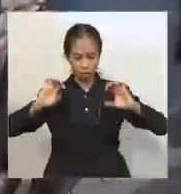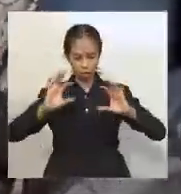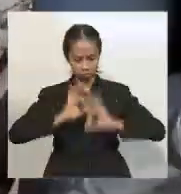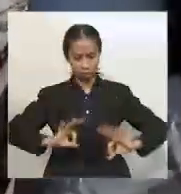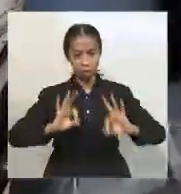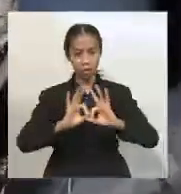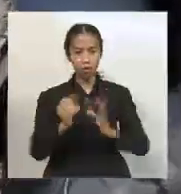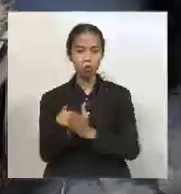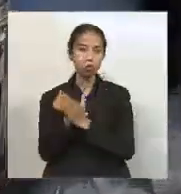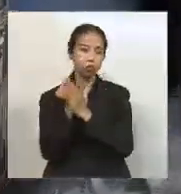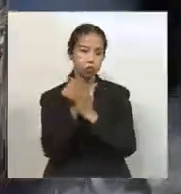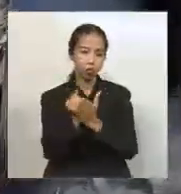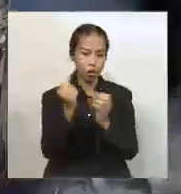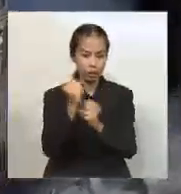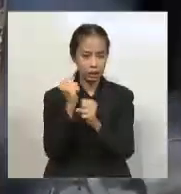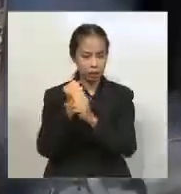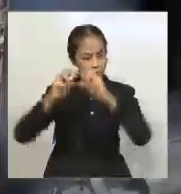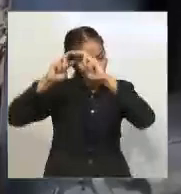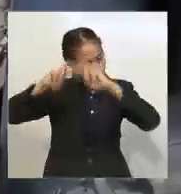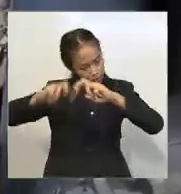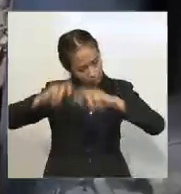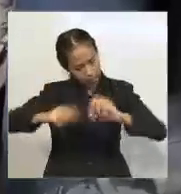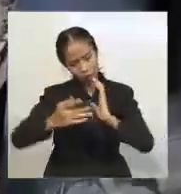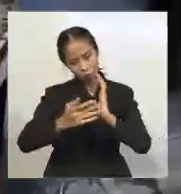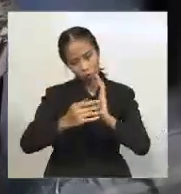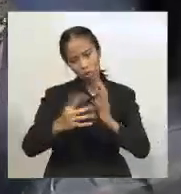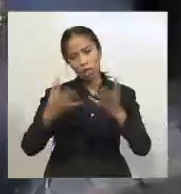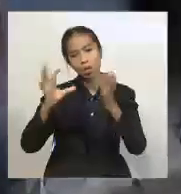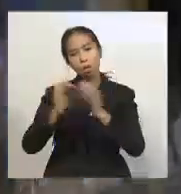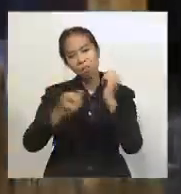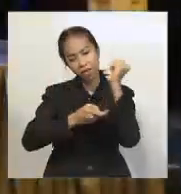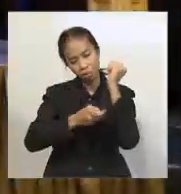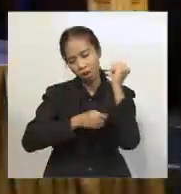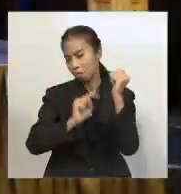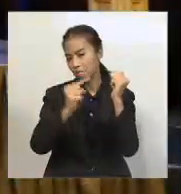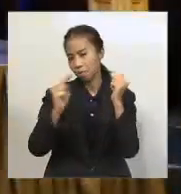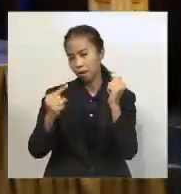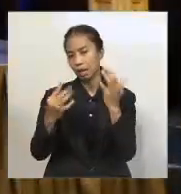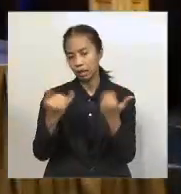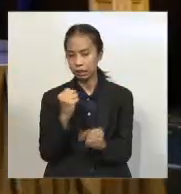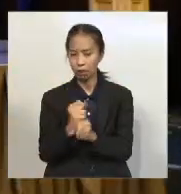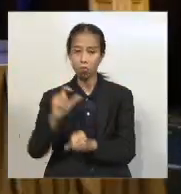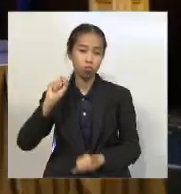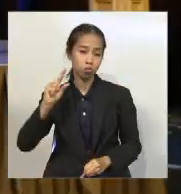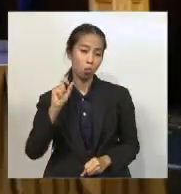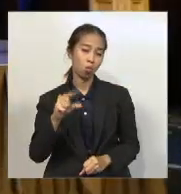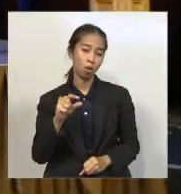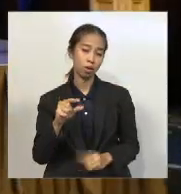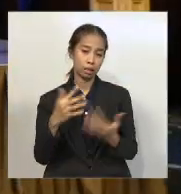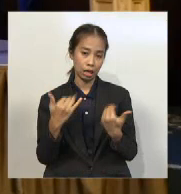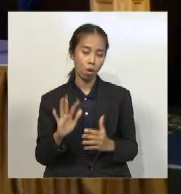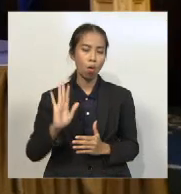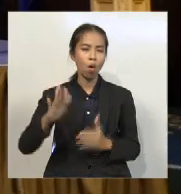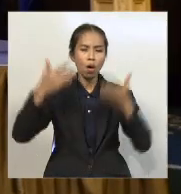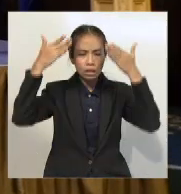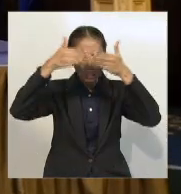องเร่งขับเคลื่อนการวิจัยและนวัตกรรมในอุตสาหกรรมยางพาราให้เป็นวาระเร่งด่วนส่วนทางอินโดนีเ